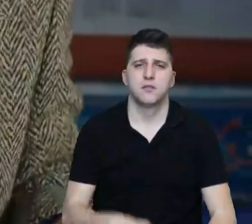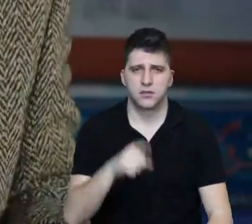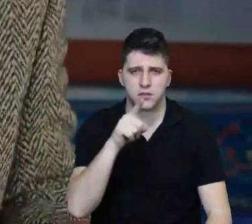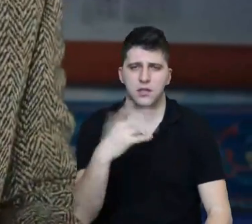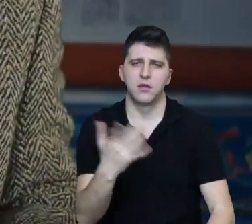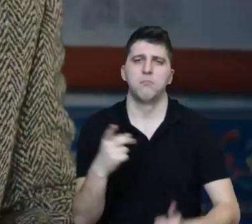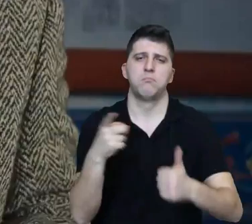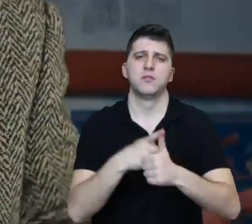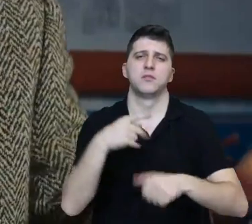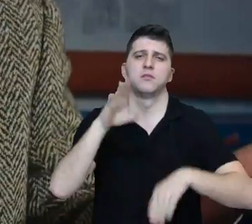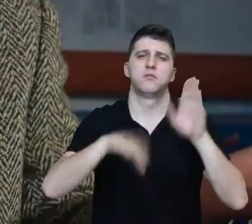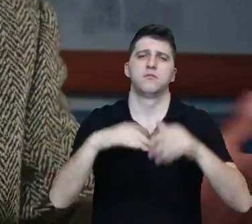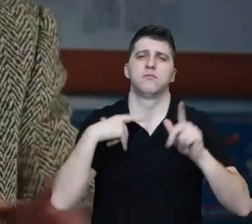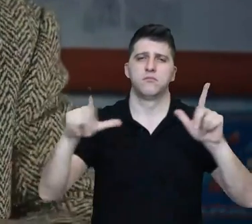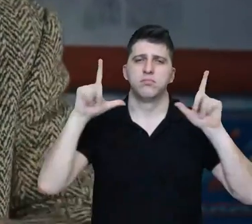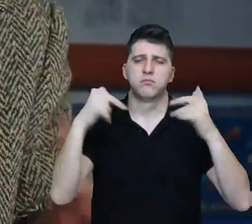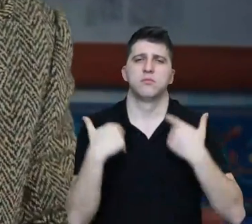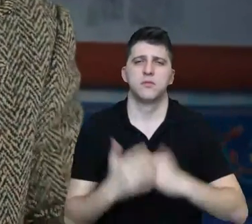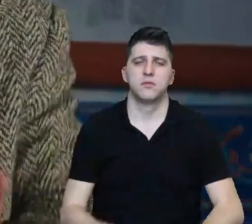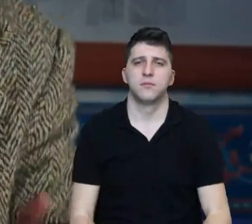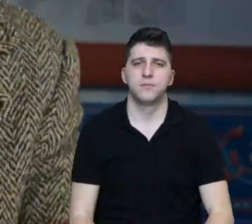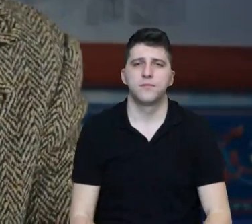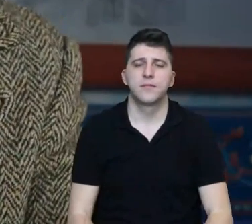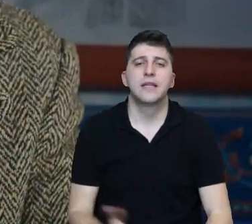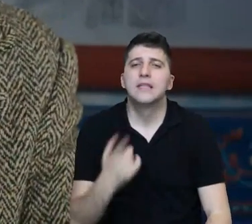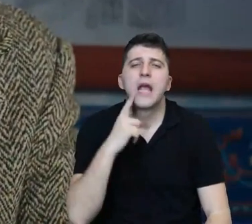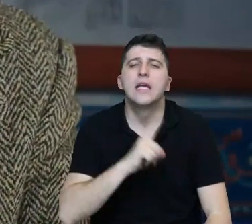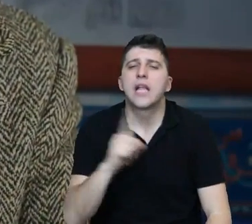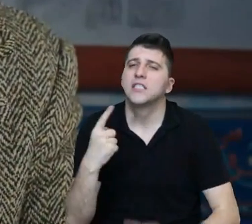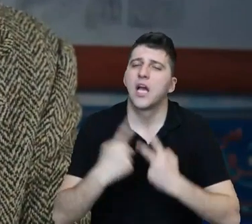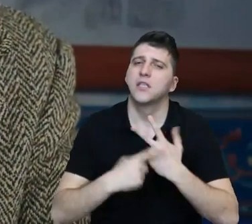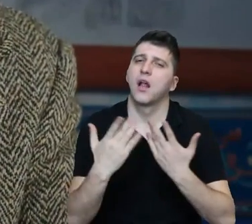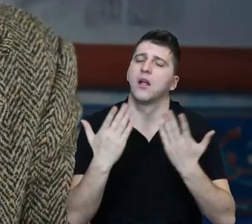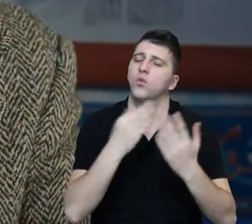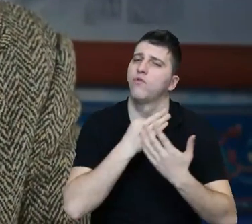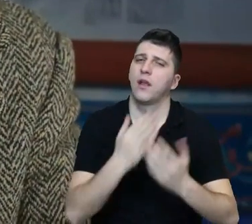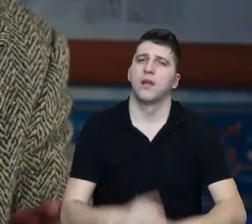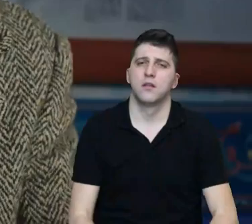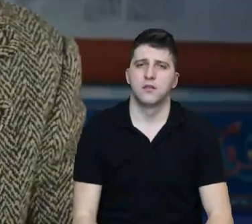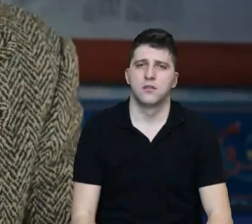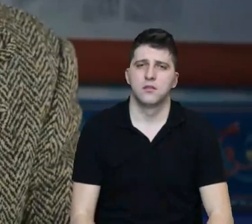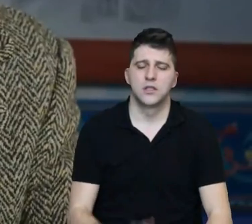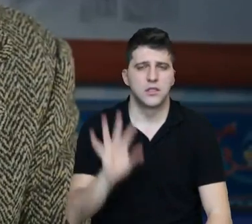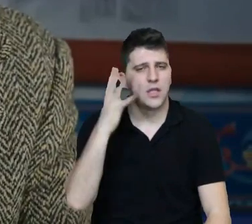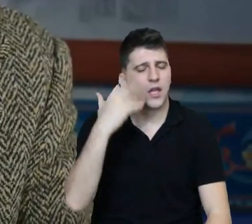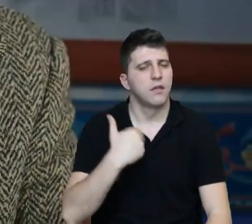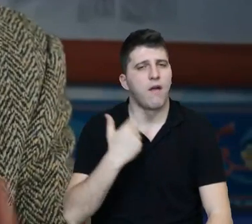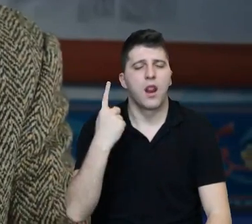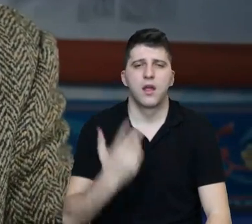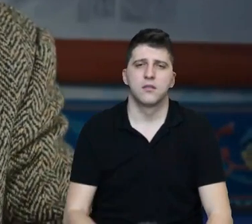başrolü kapmışsın. Yani neye itiraz ediyorsun sen Yaşar Allah aşkına ya? İyice kafayı üşüttün sen ha.